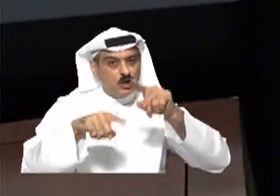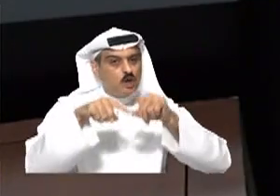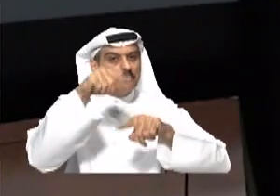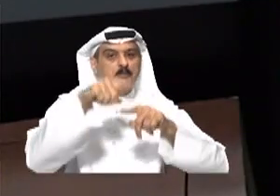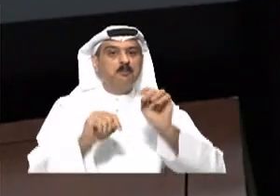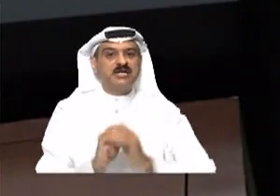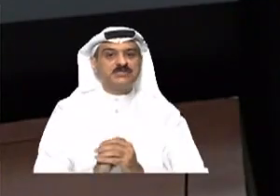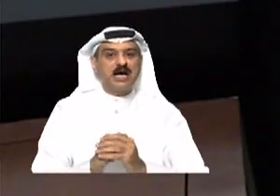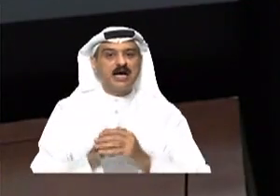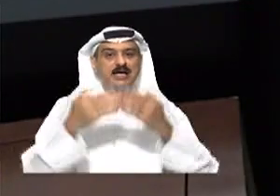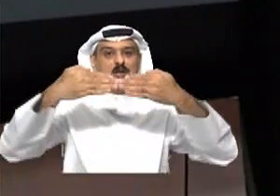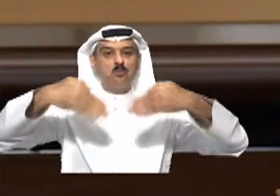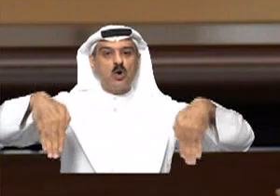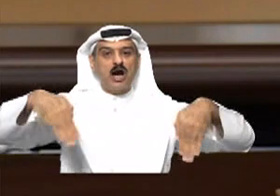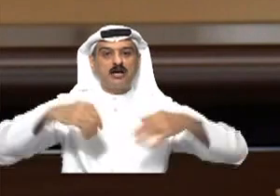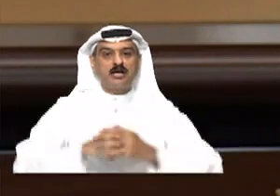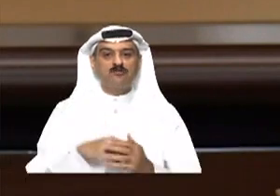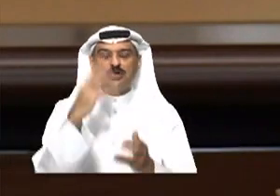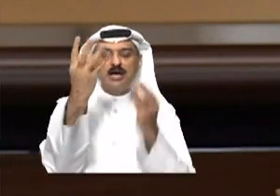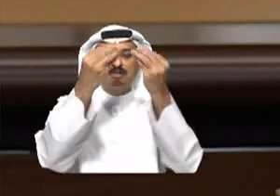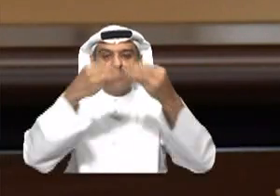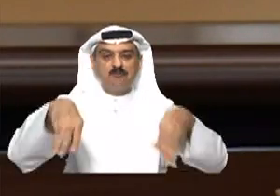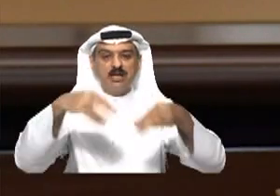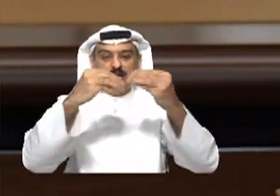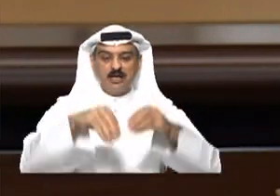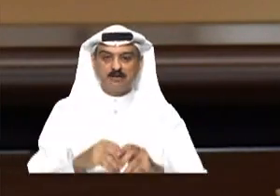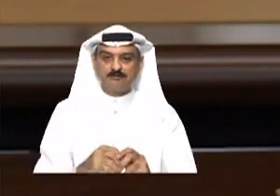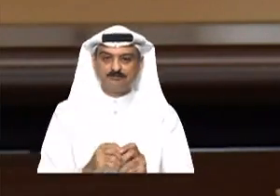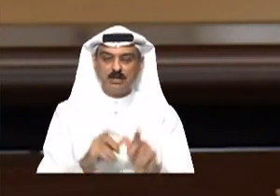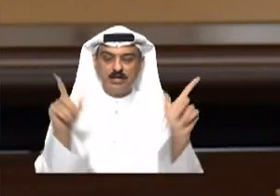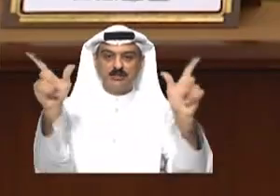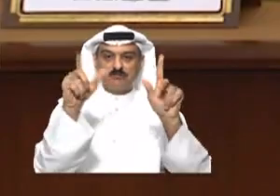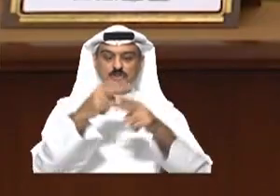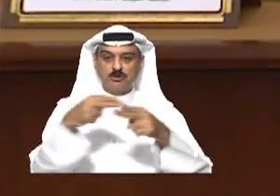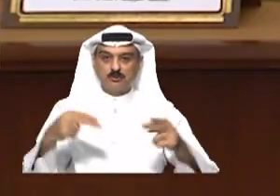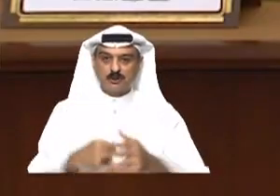التي تواجه ذوي الإعاقة ووضع الحلول لها. نواف شراكي، تلفزيون دولة الكويت.